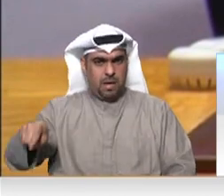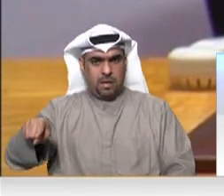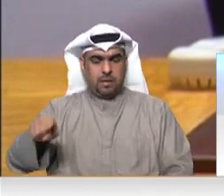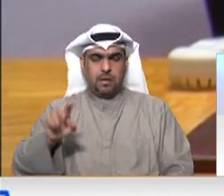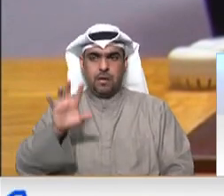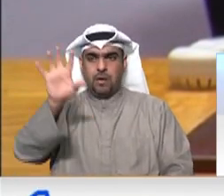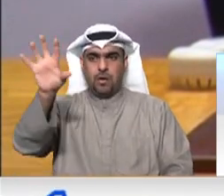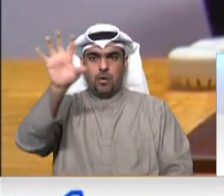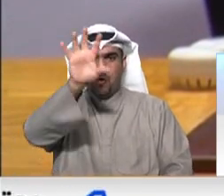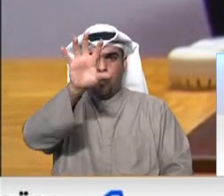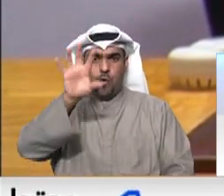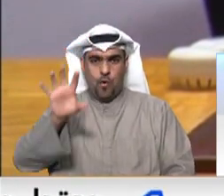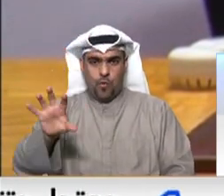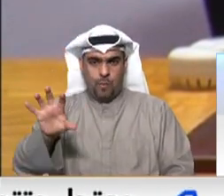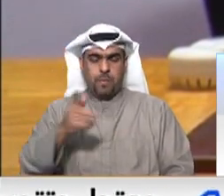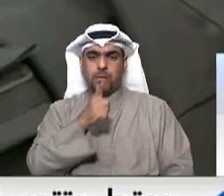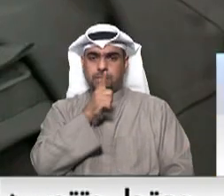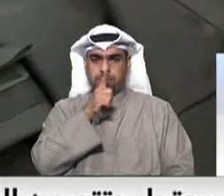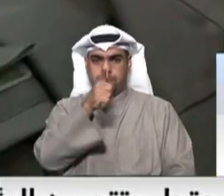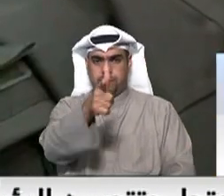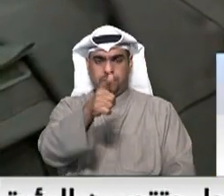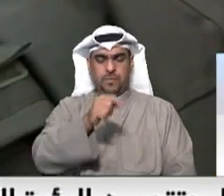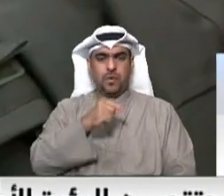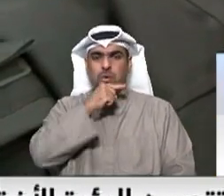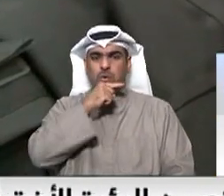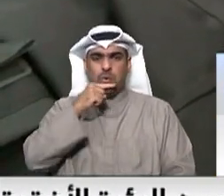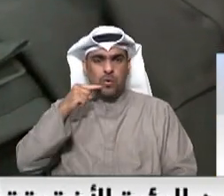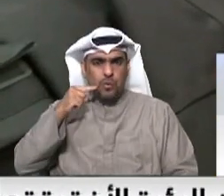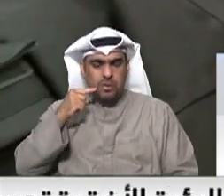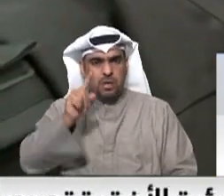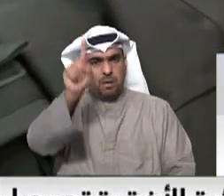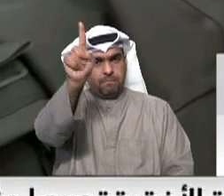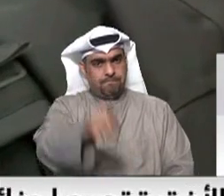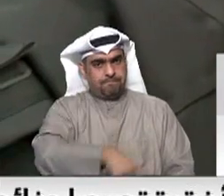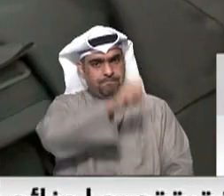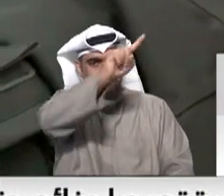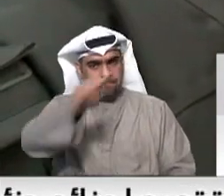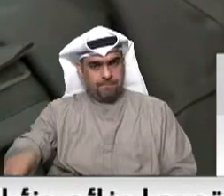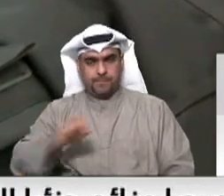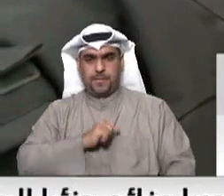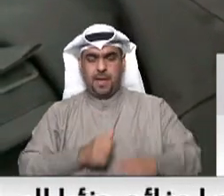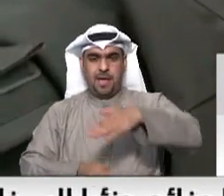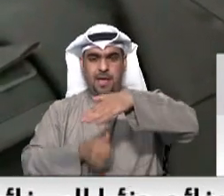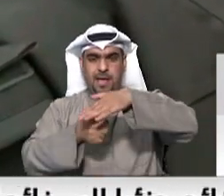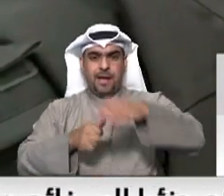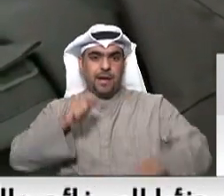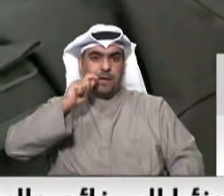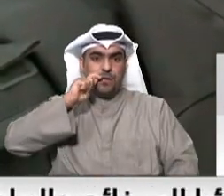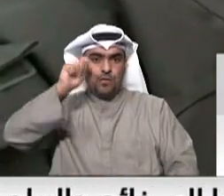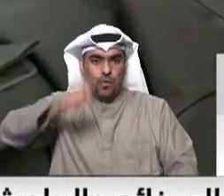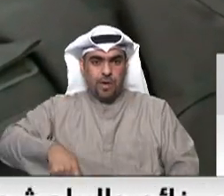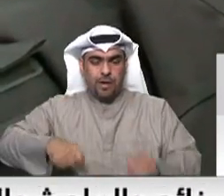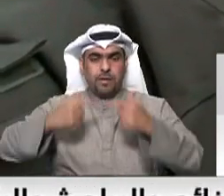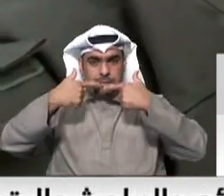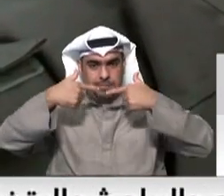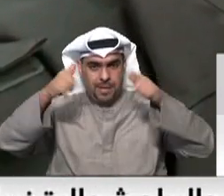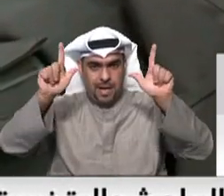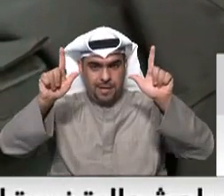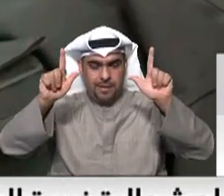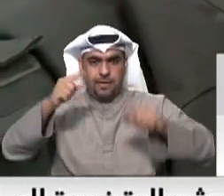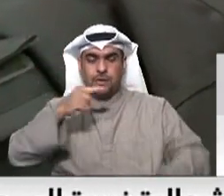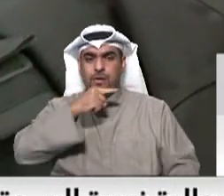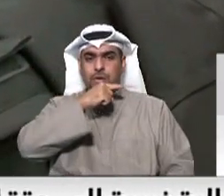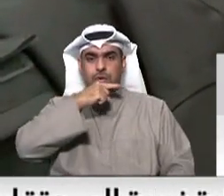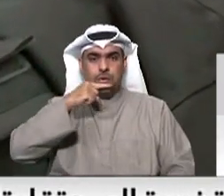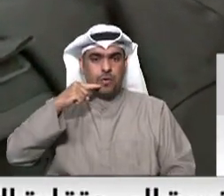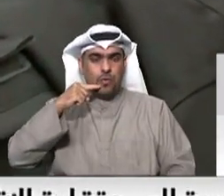حاده لموسكو في مجلس الامن الدولي الرئيس الاوكراني فلاديمير زيلينسكي قال ان روسيا استخدمت خلال الهجوم كل